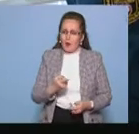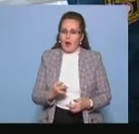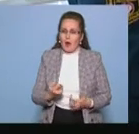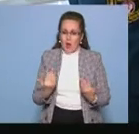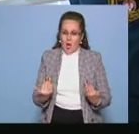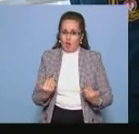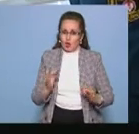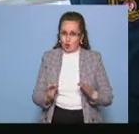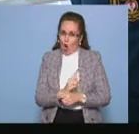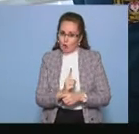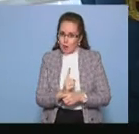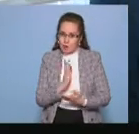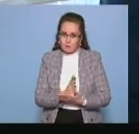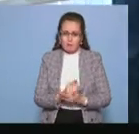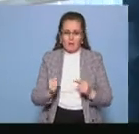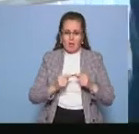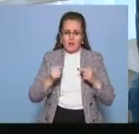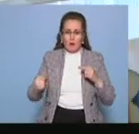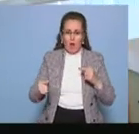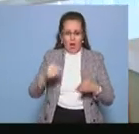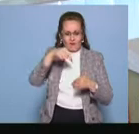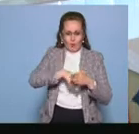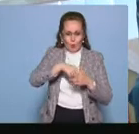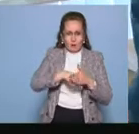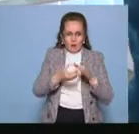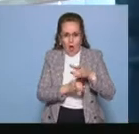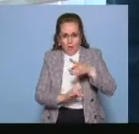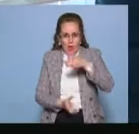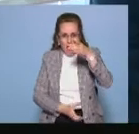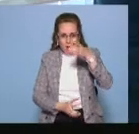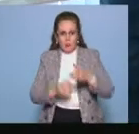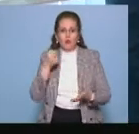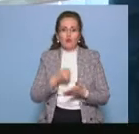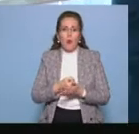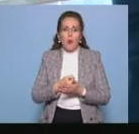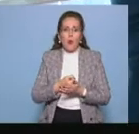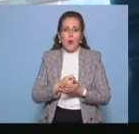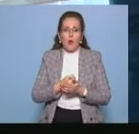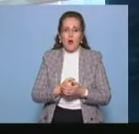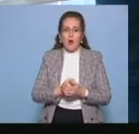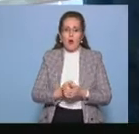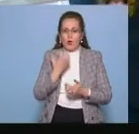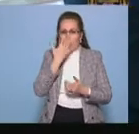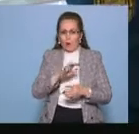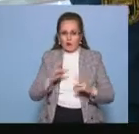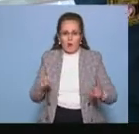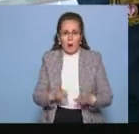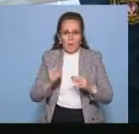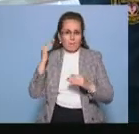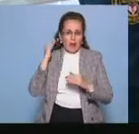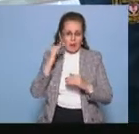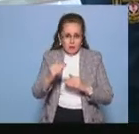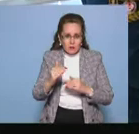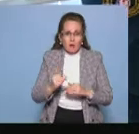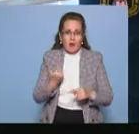нормам, расстояние от внутреннего канала дымохода печи до горючего перекрытия, и при